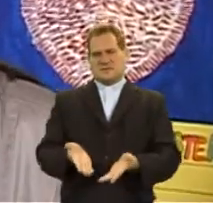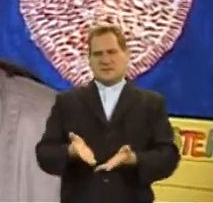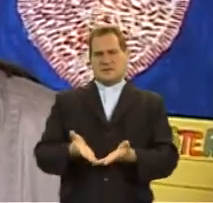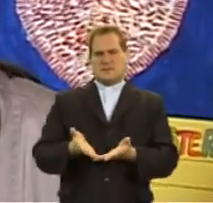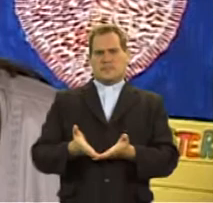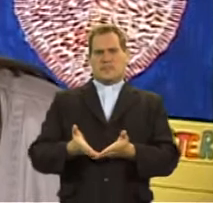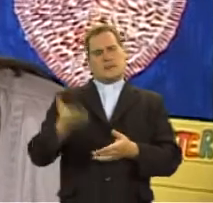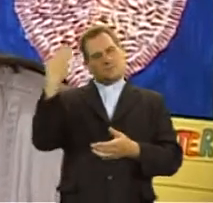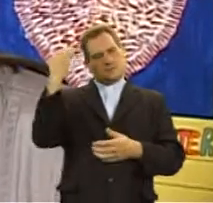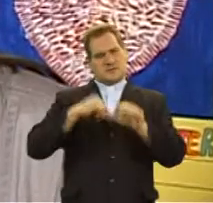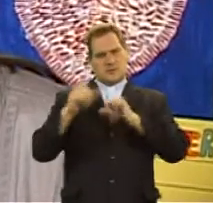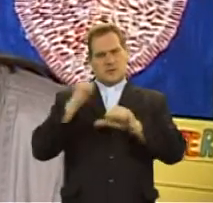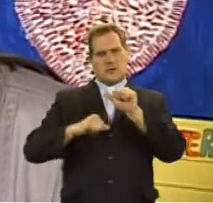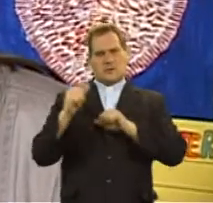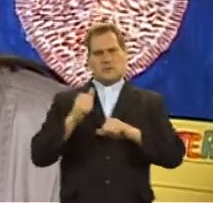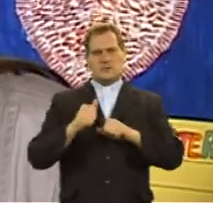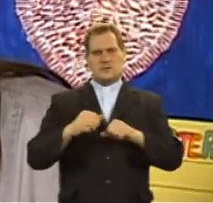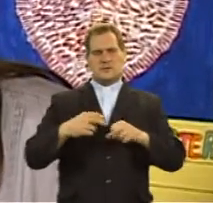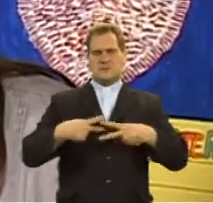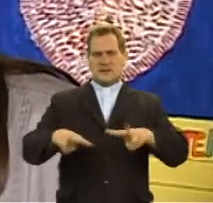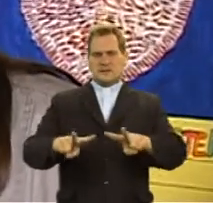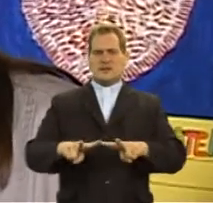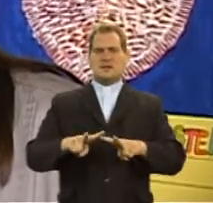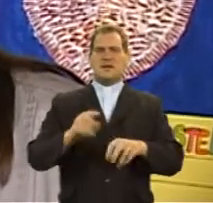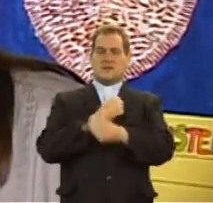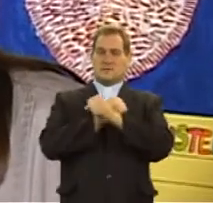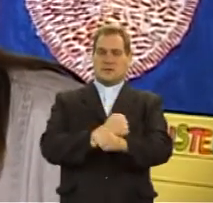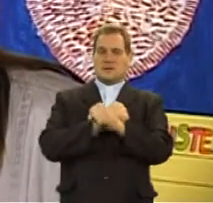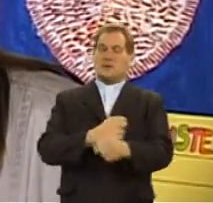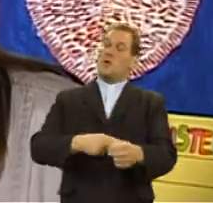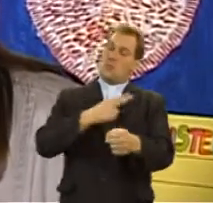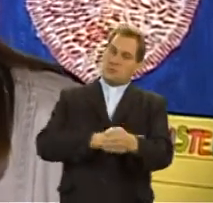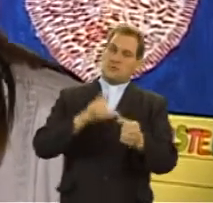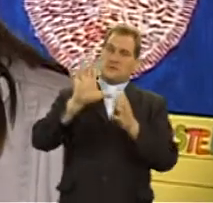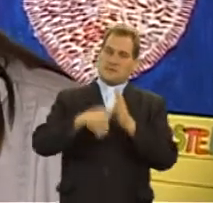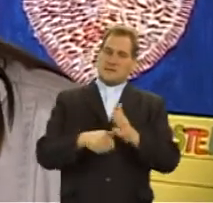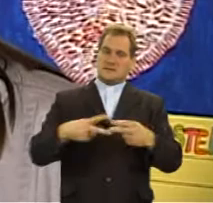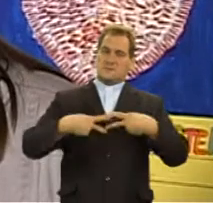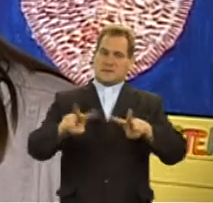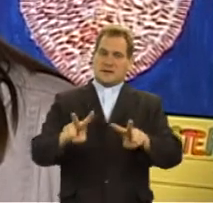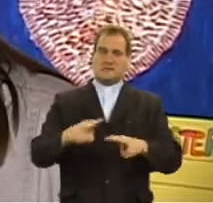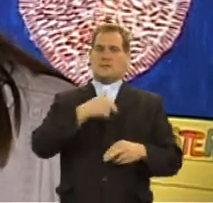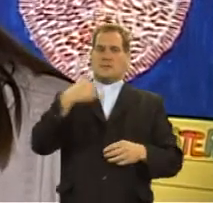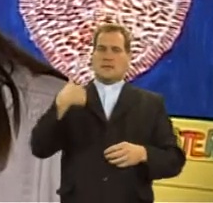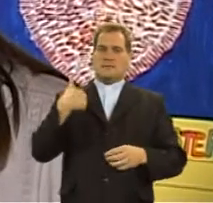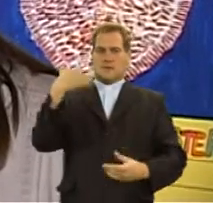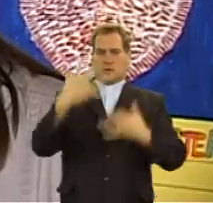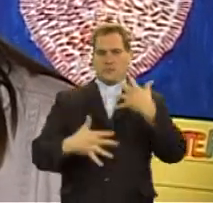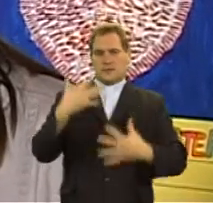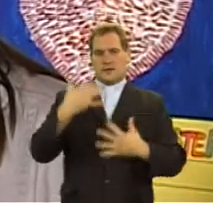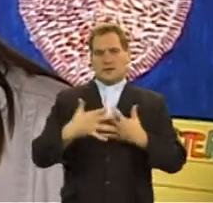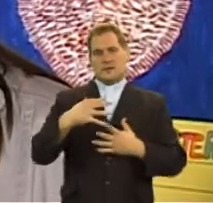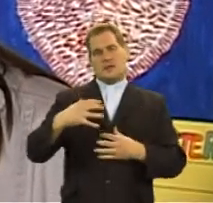komputery przekazane przez areszt śledczy. Wcześniej Urząd Miasta nam przekazał kilka zestawów. Czasem zdarzają się osoby prywatne,